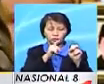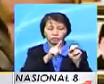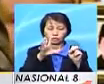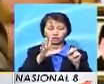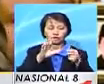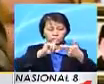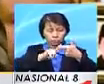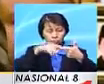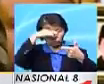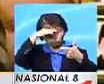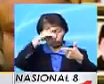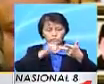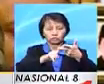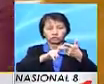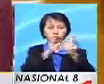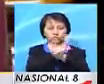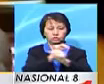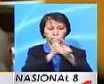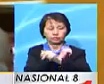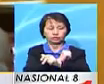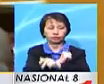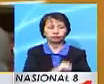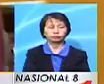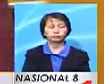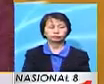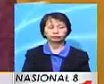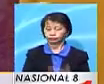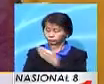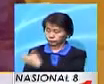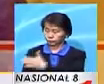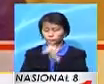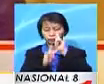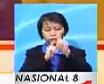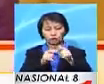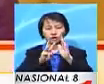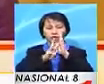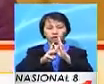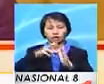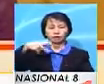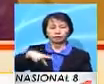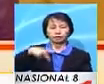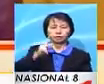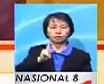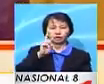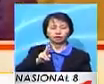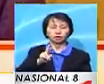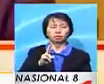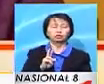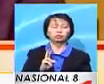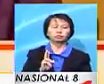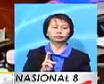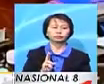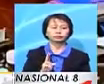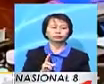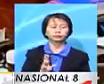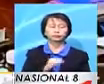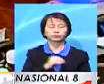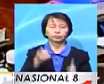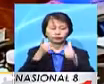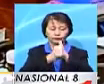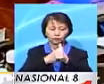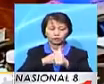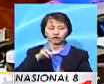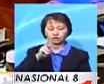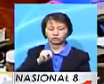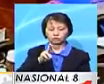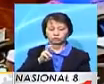oleh Johor dan juga Sarawak. Beliau menjawab soalan Wakil PKR Lembah Pantai Nurul Izzah Anwar. Terdahulu,